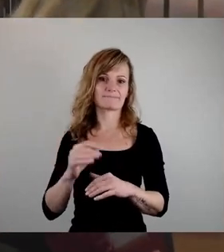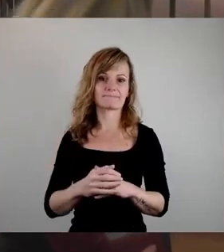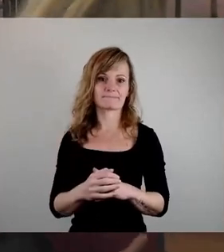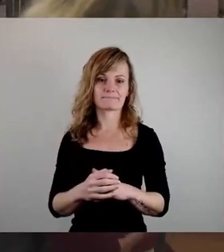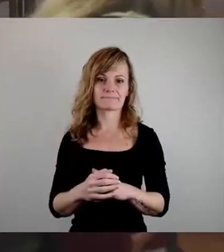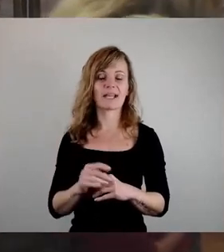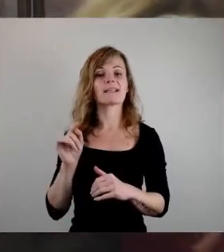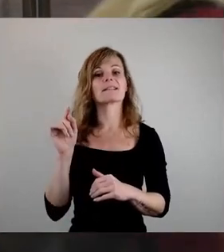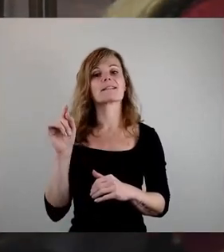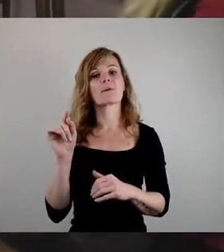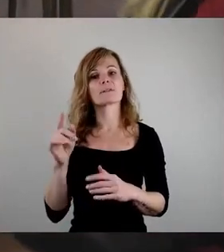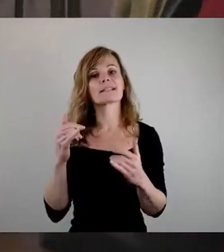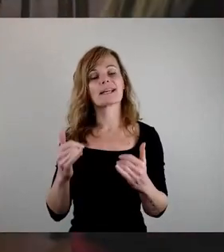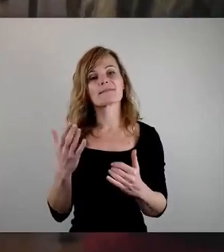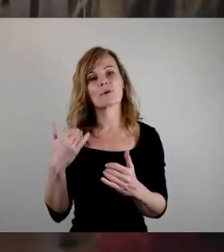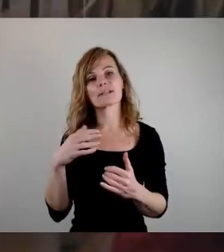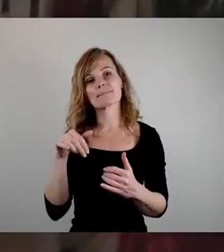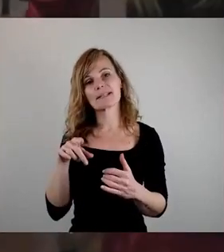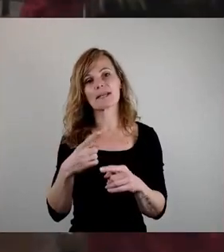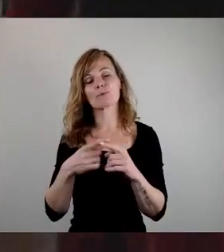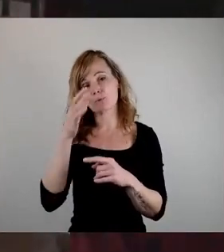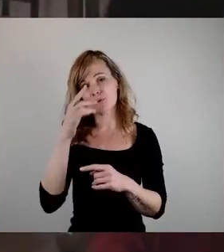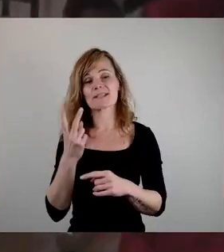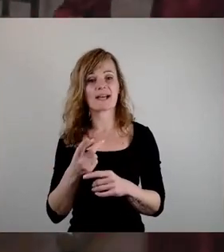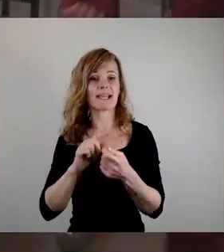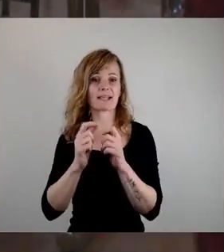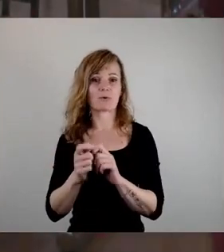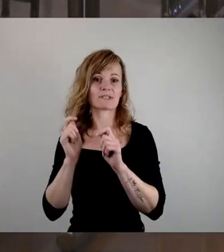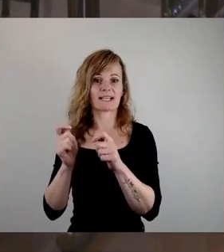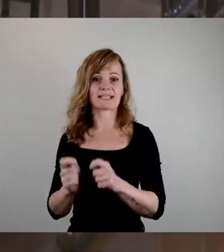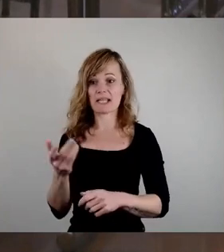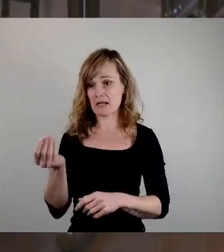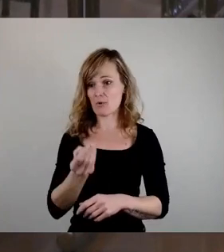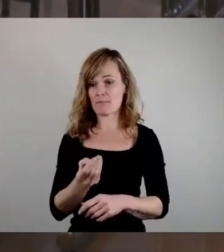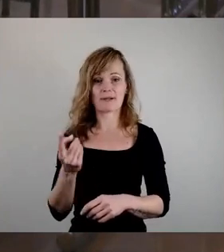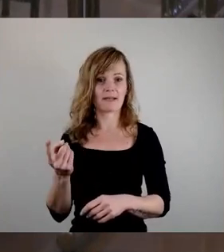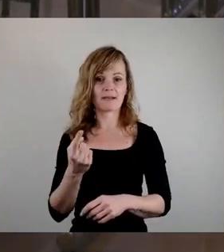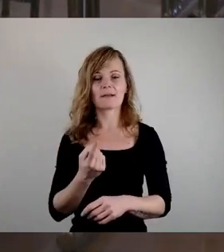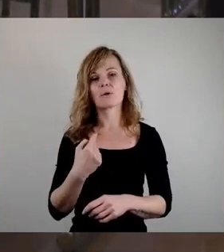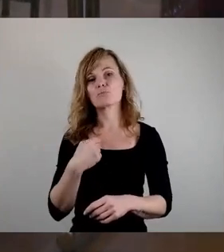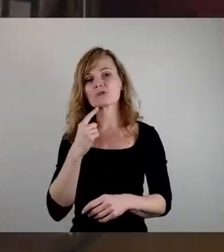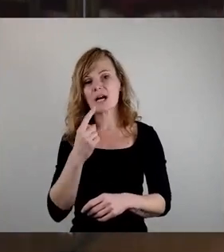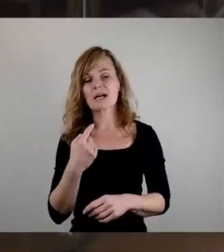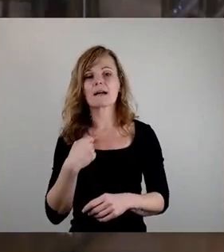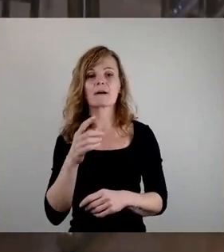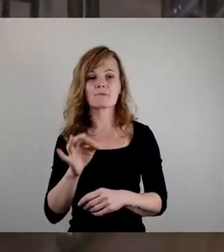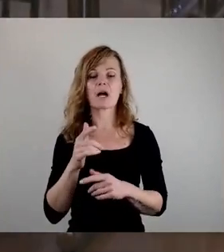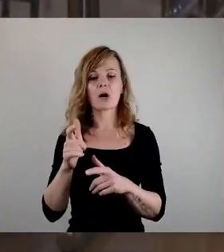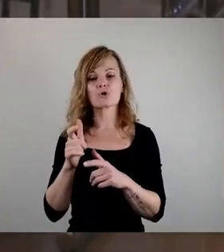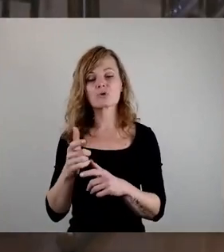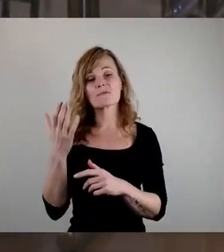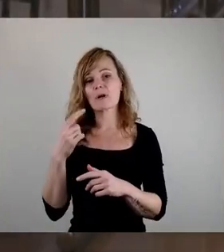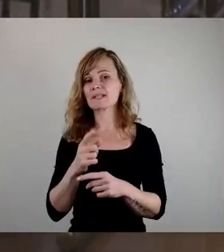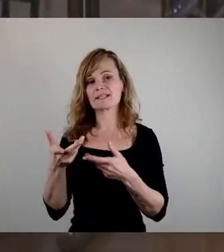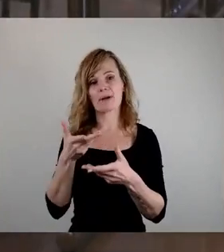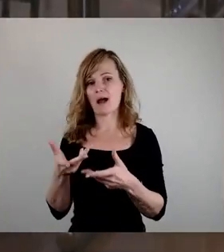Dort sind jetzt von SPD und von Grünen zwei Änderungsanträge gekommen, die doch, sage ich mal, im Ausschuss nicht beraten wurden. Es gab auch